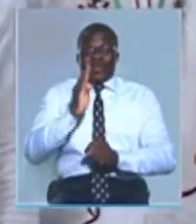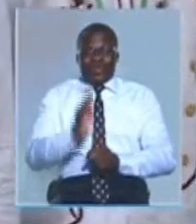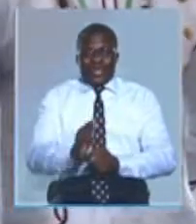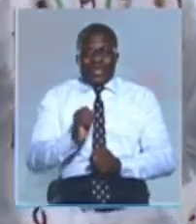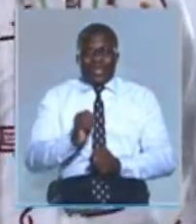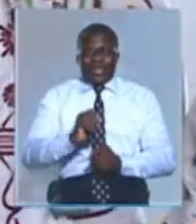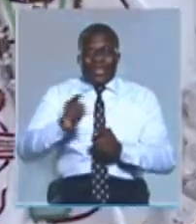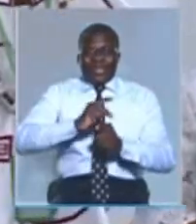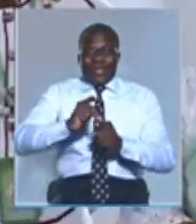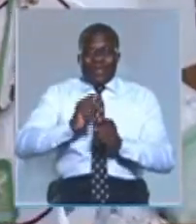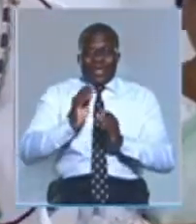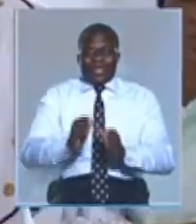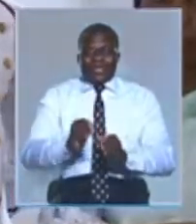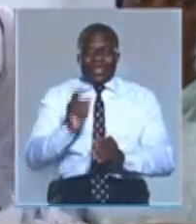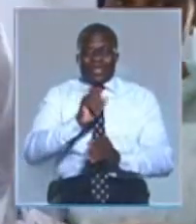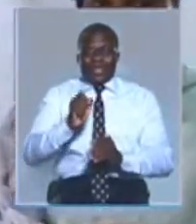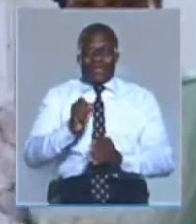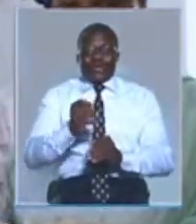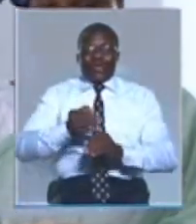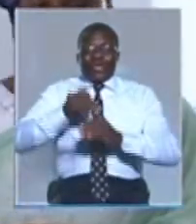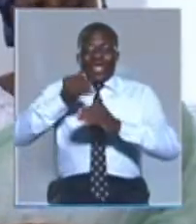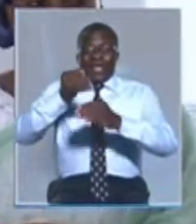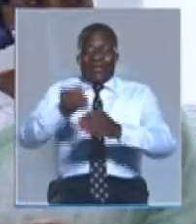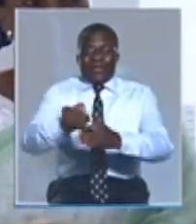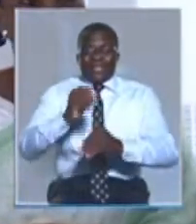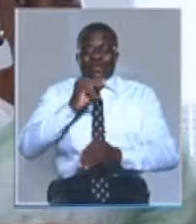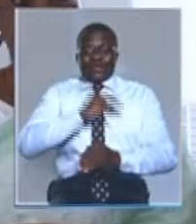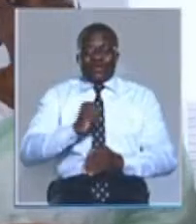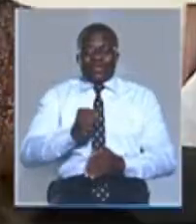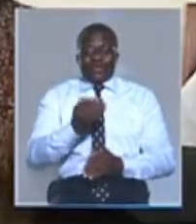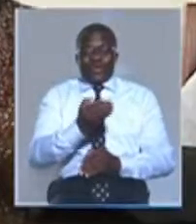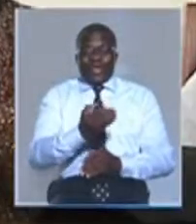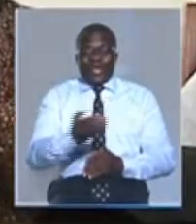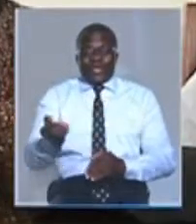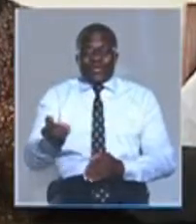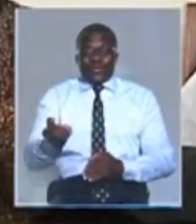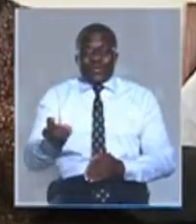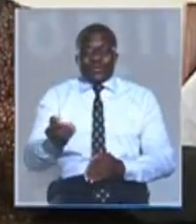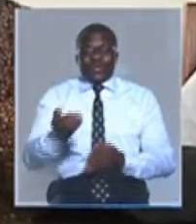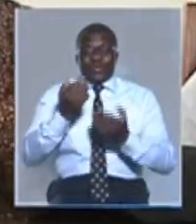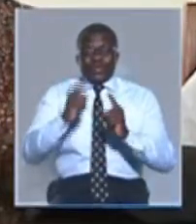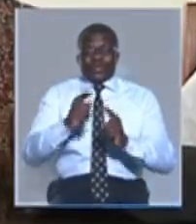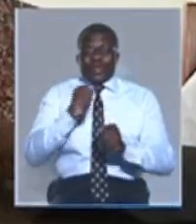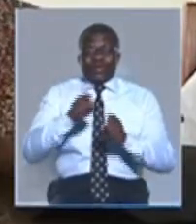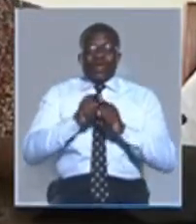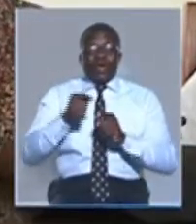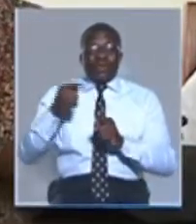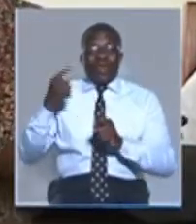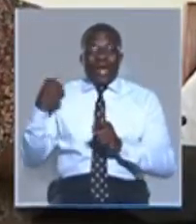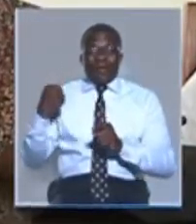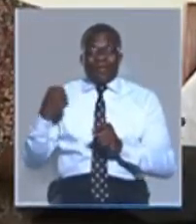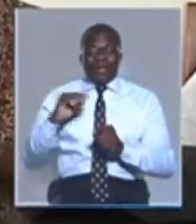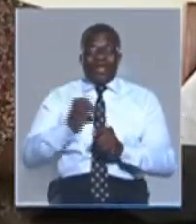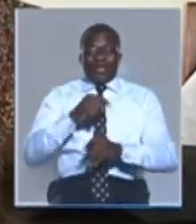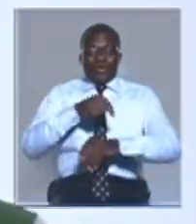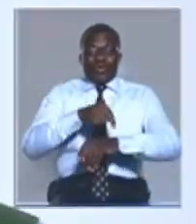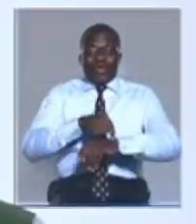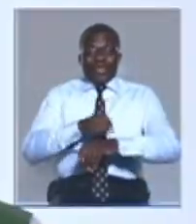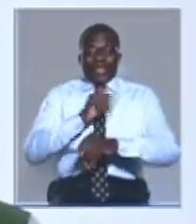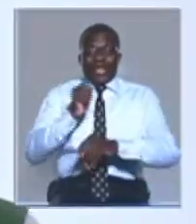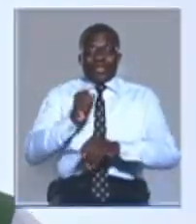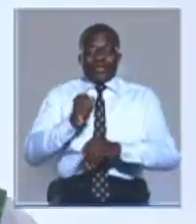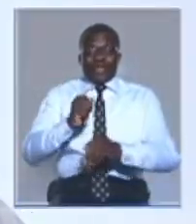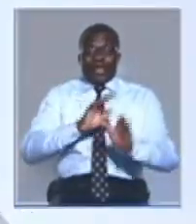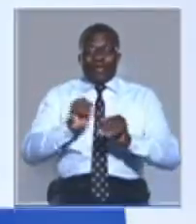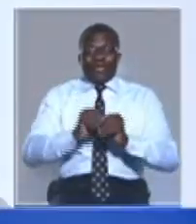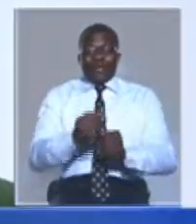Des praticiens désormais investis d'une mission. Les choses ne se passeront plus comme avant. Notre mandat sera régi